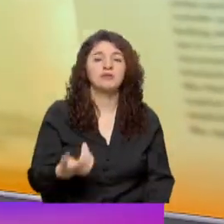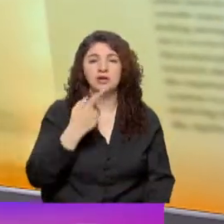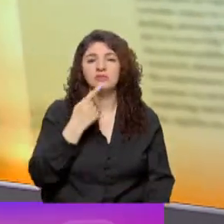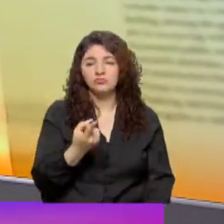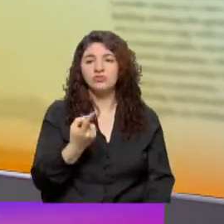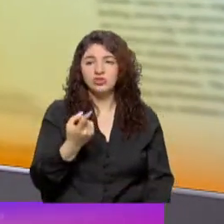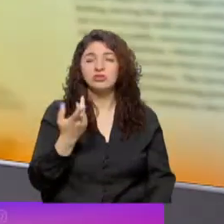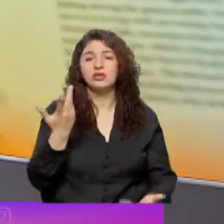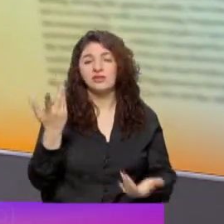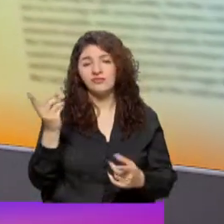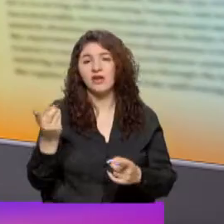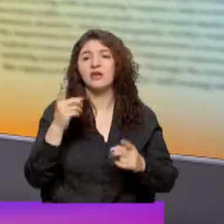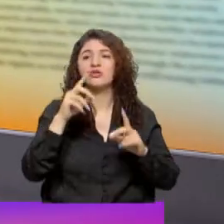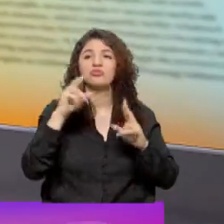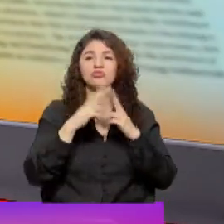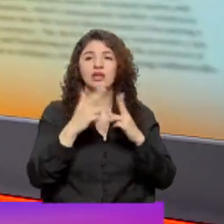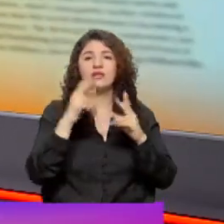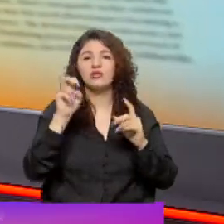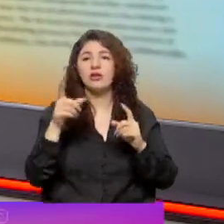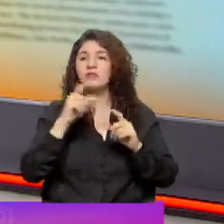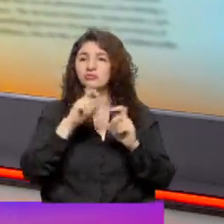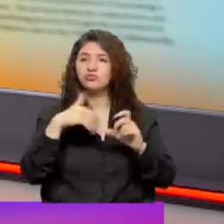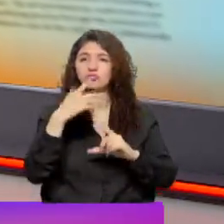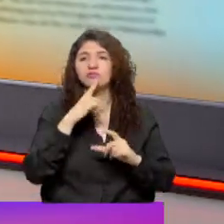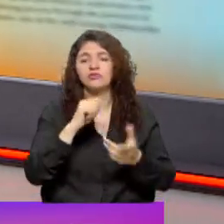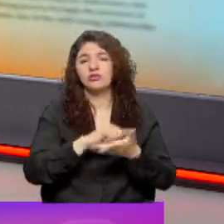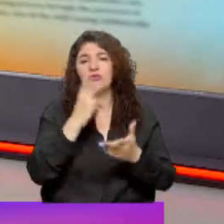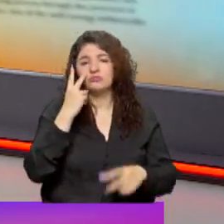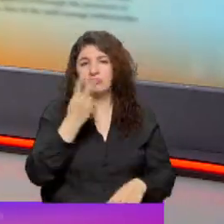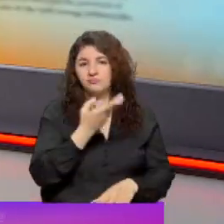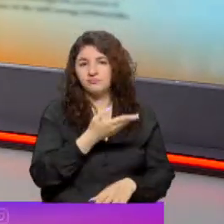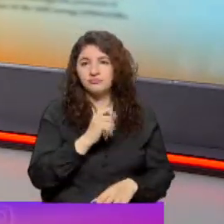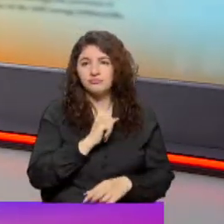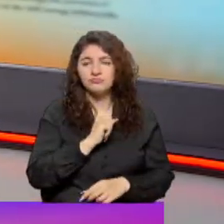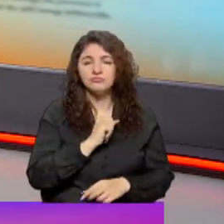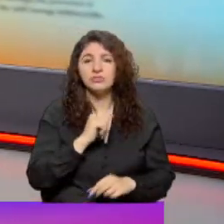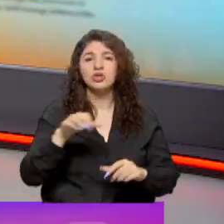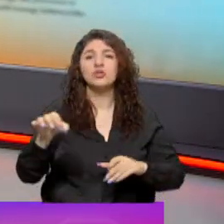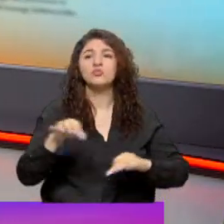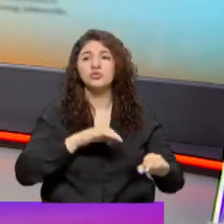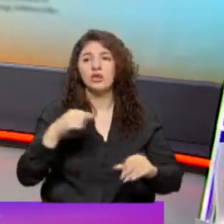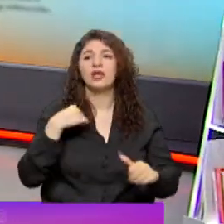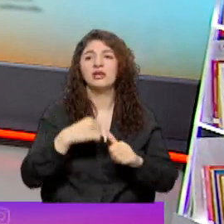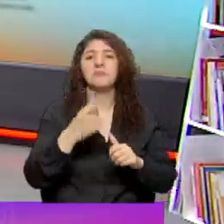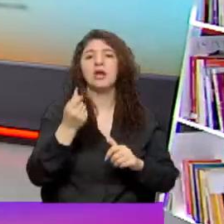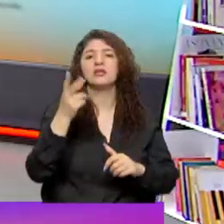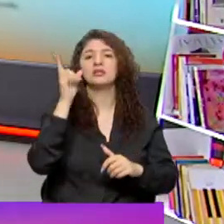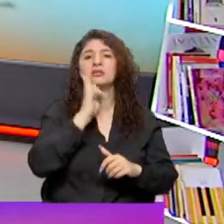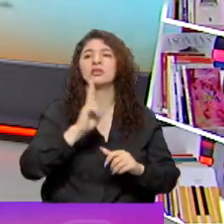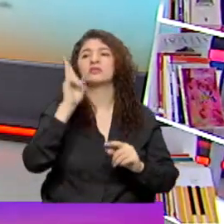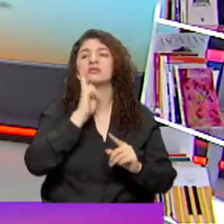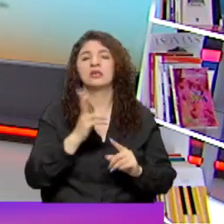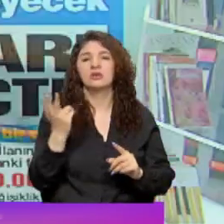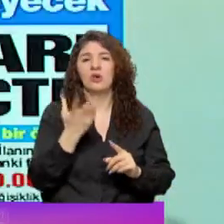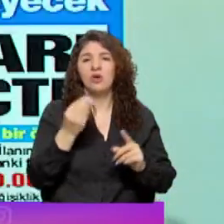dünyadaki döviz manşetinden sonra sözcüğe geçelim ve Müteahhitler yine servetlerine Servet